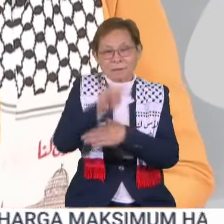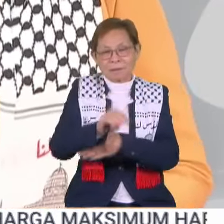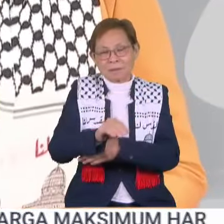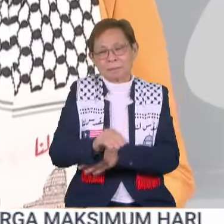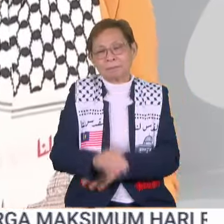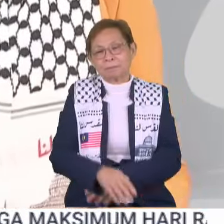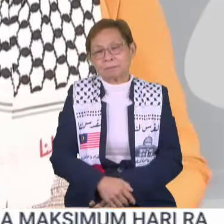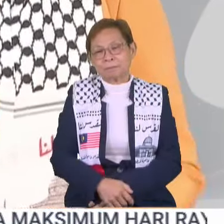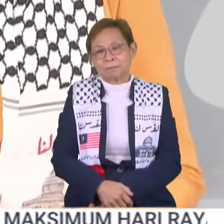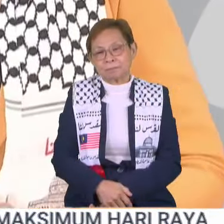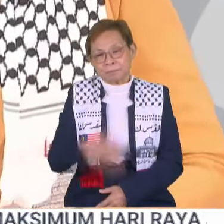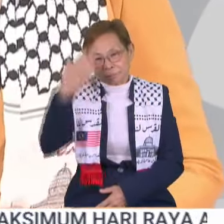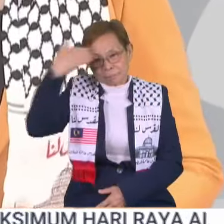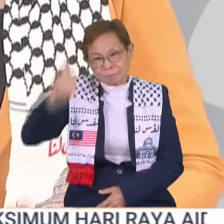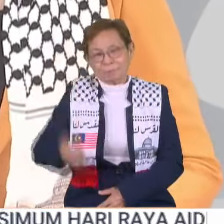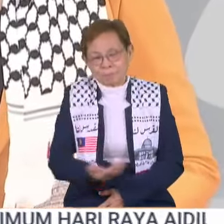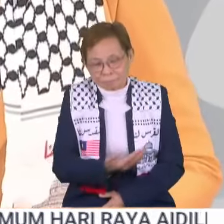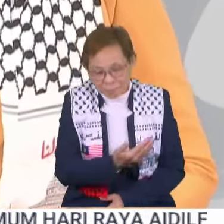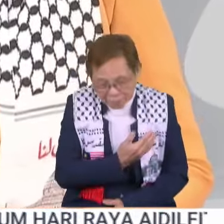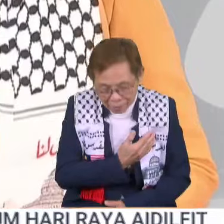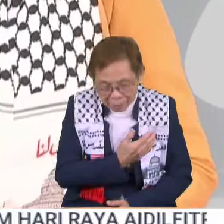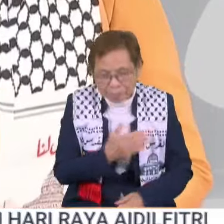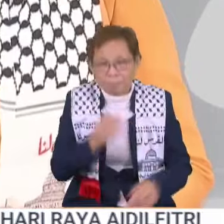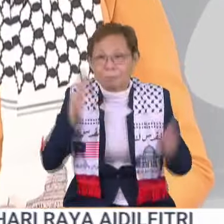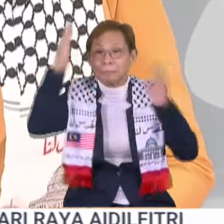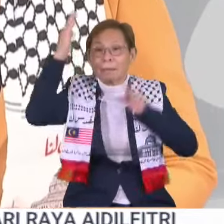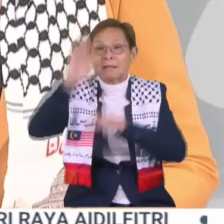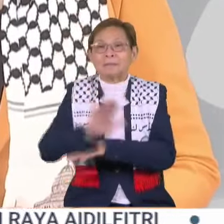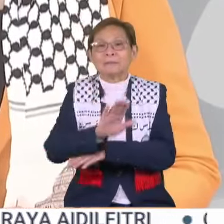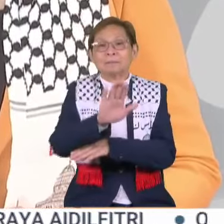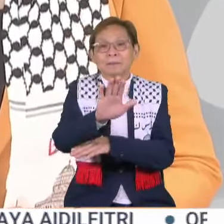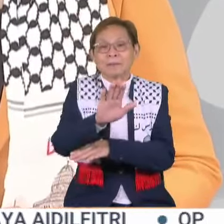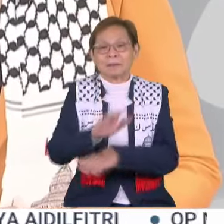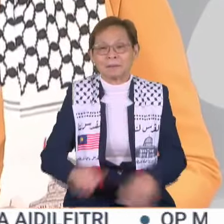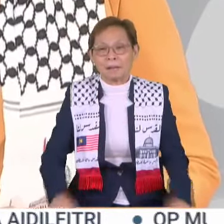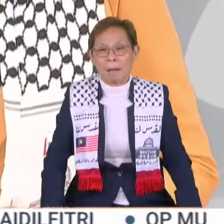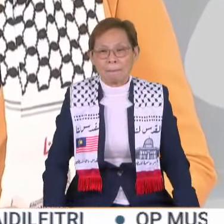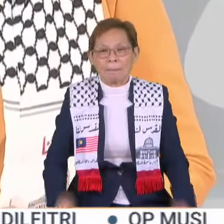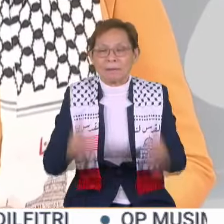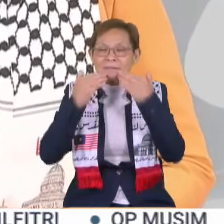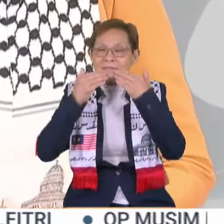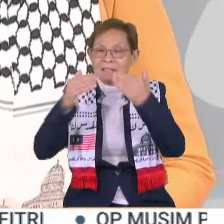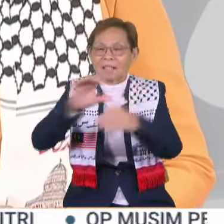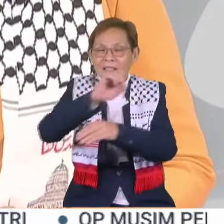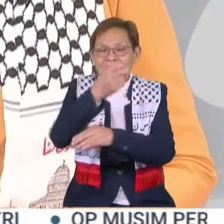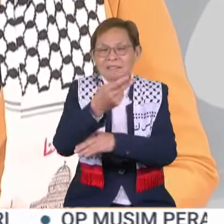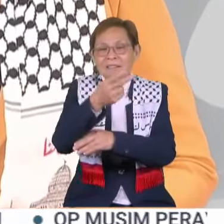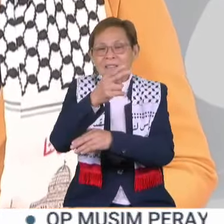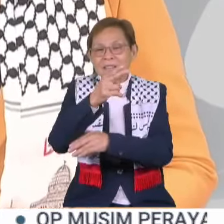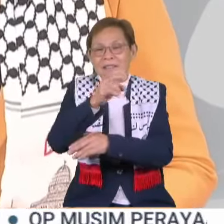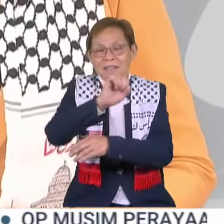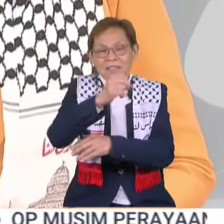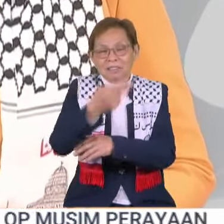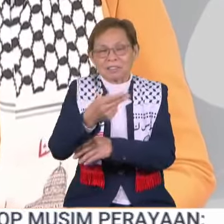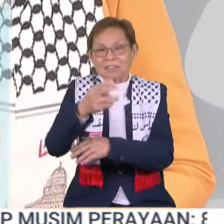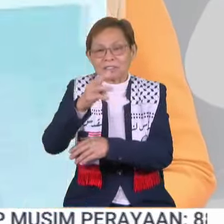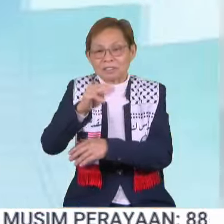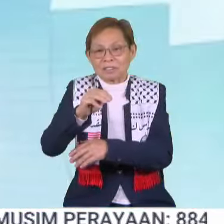Kota Media. Assalamualaikum dan salam Malaysia Madani. Baik, terima kasih Sharmila langsung dari Pulau Pinang.